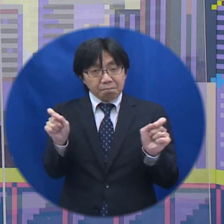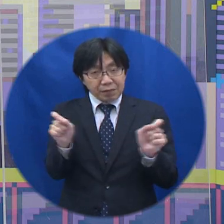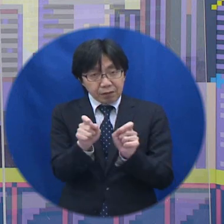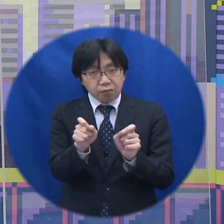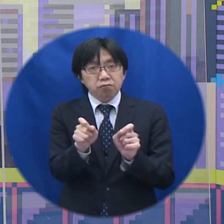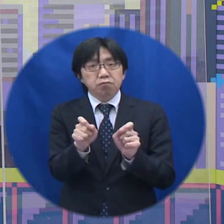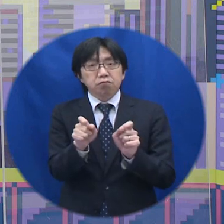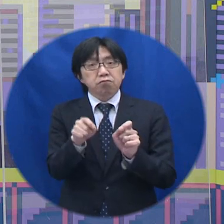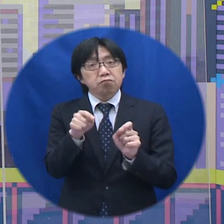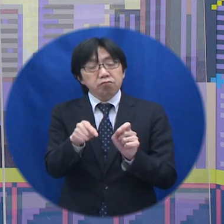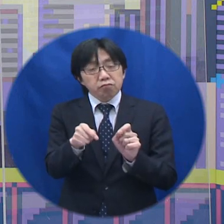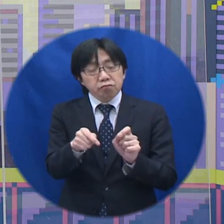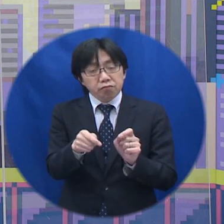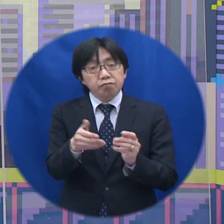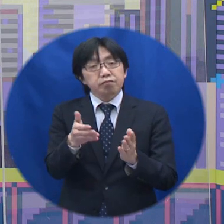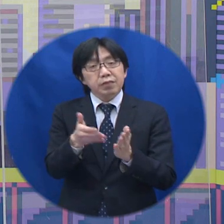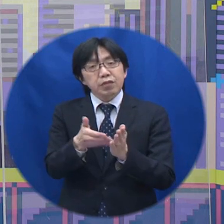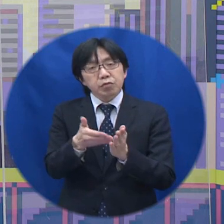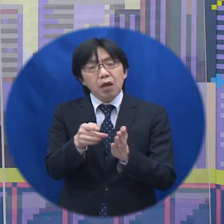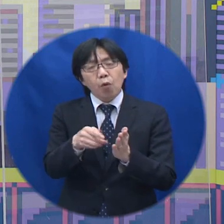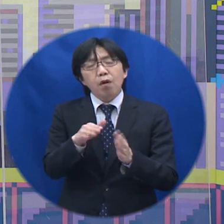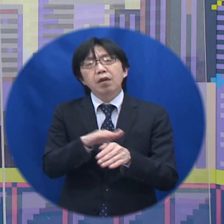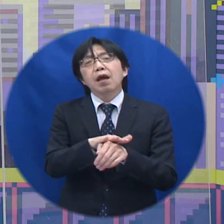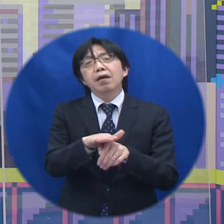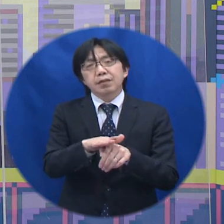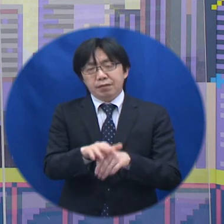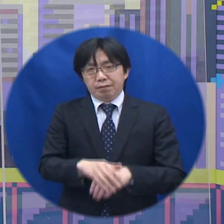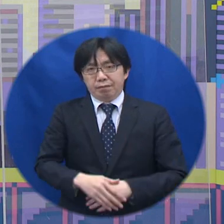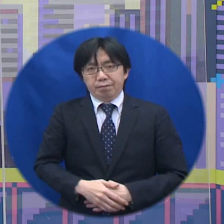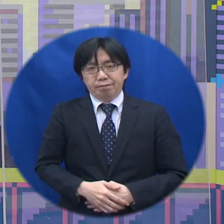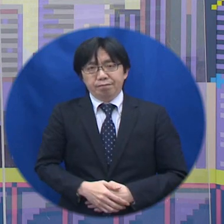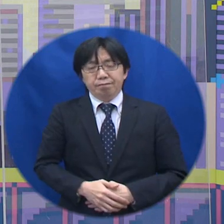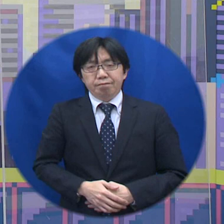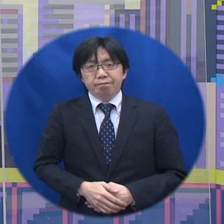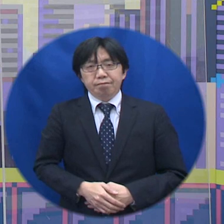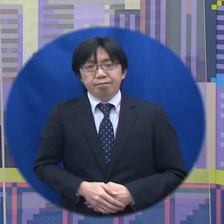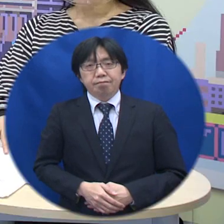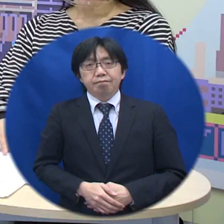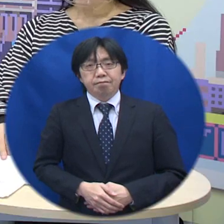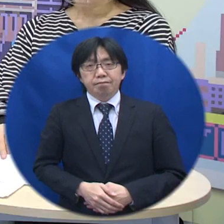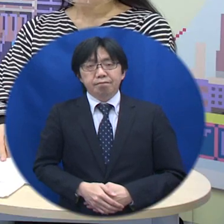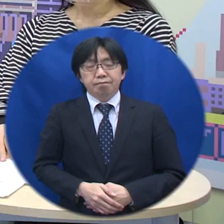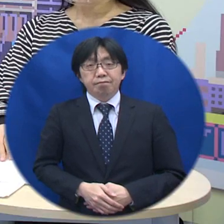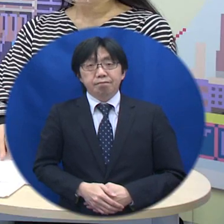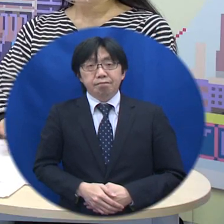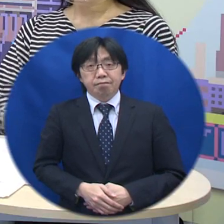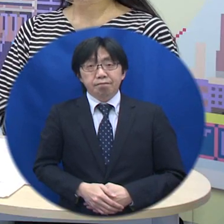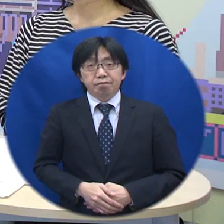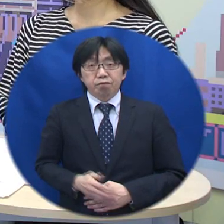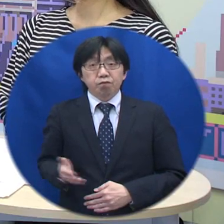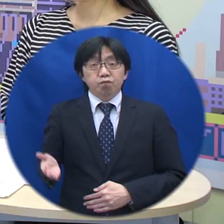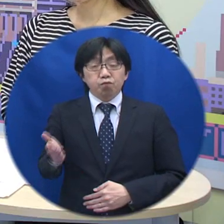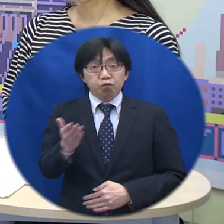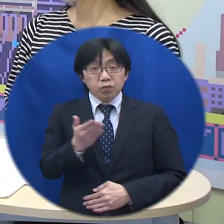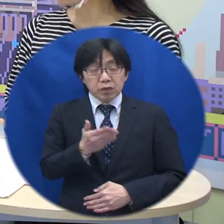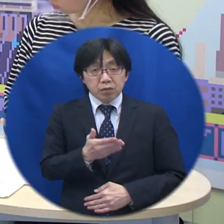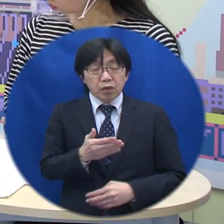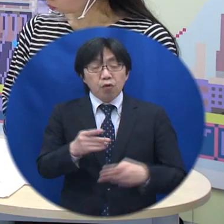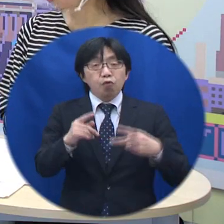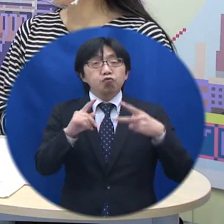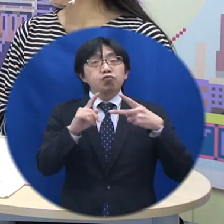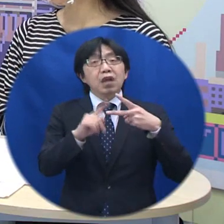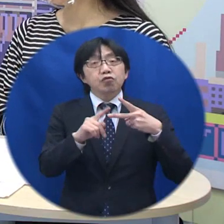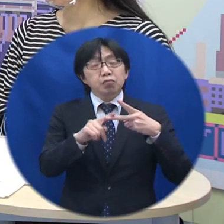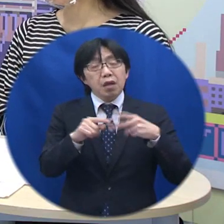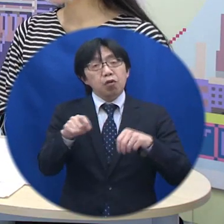を使って伝えることも大切です。 分かりました。さあそれでは続いて知的障害2